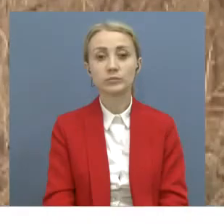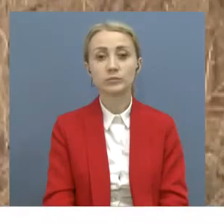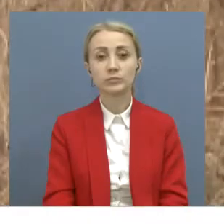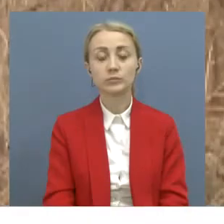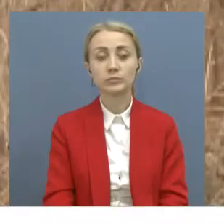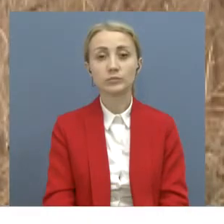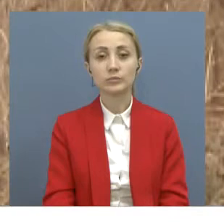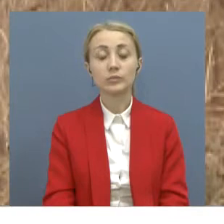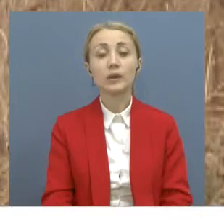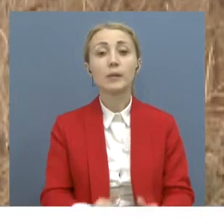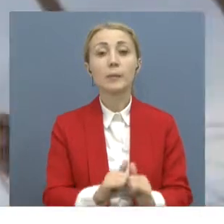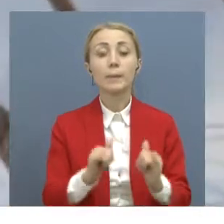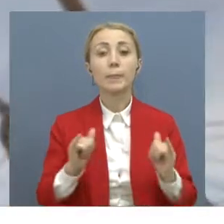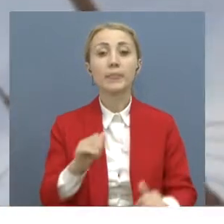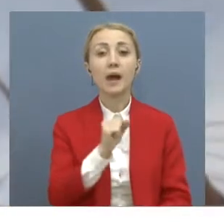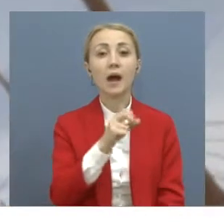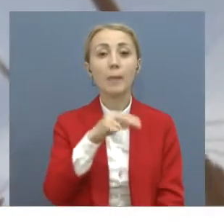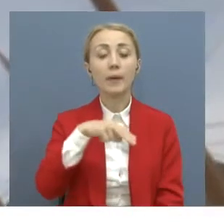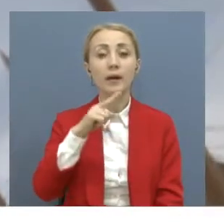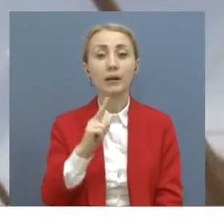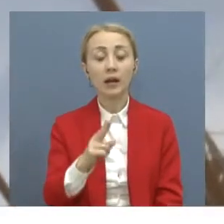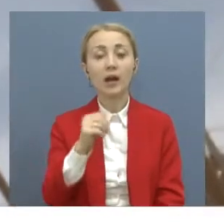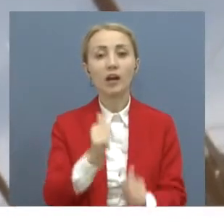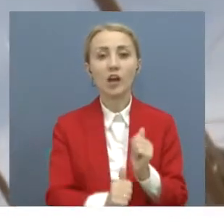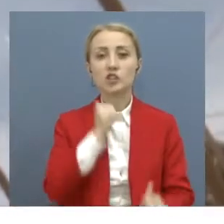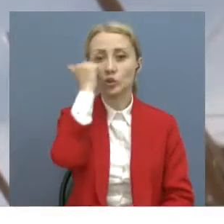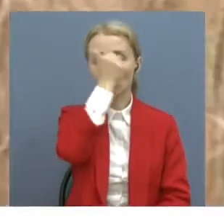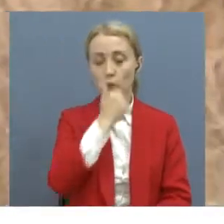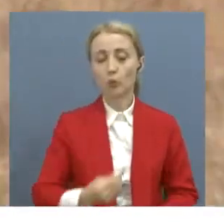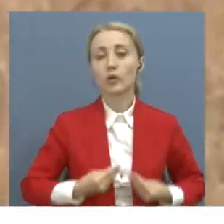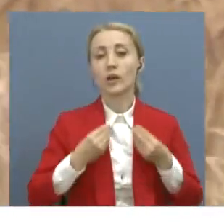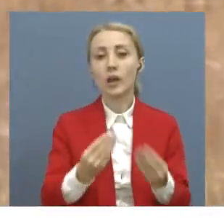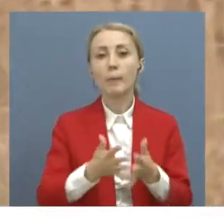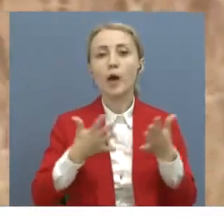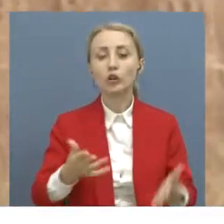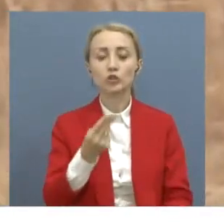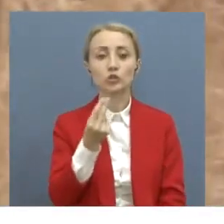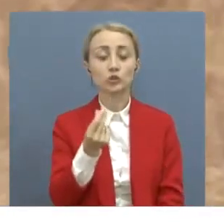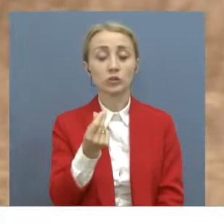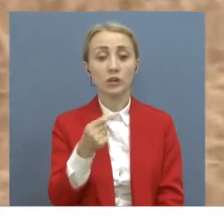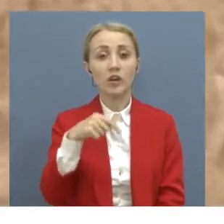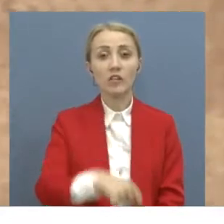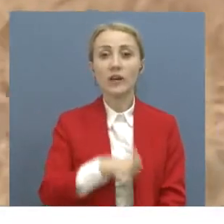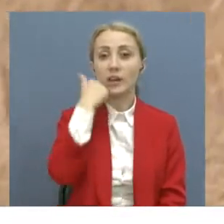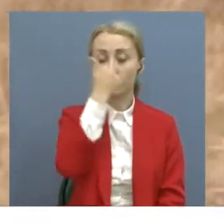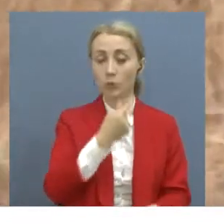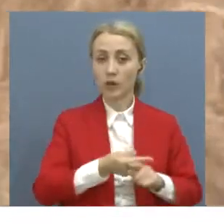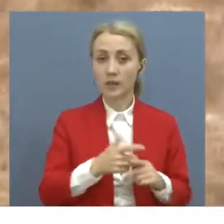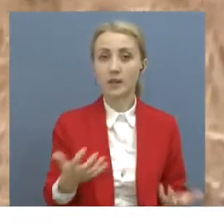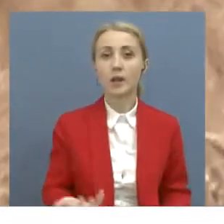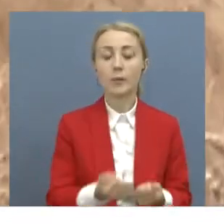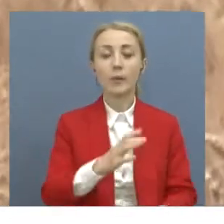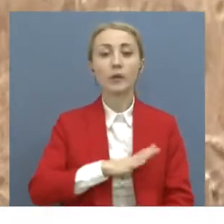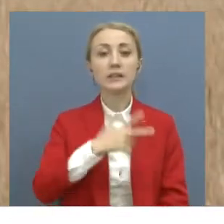Ақмола өңірінің басшылығы өңделген ауыл шаруашылығы өнімдерінің экспорты мен еңбек өнімділігін 2 есе арттыруды мақсат тұтады. Бұл бағытта өңірде